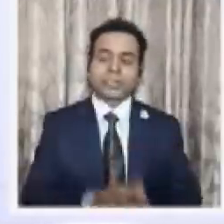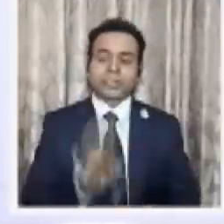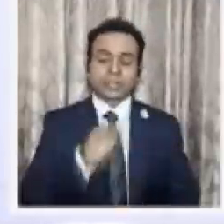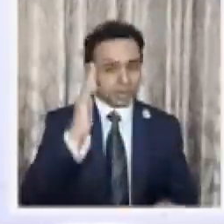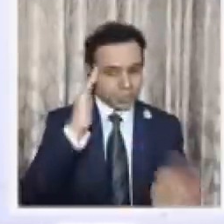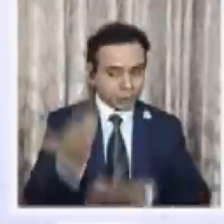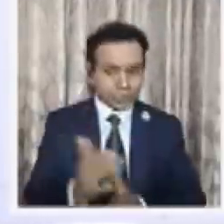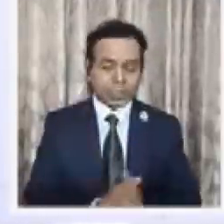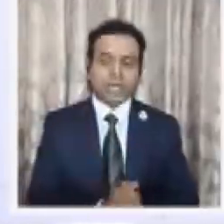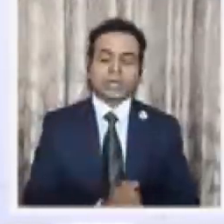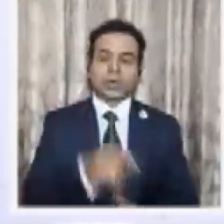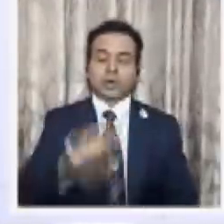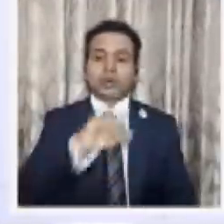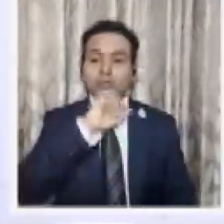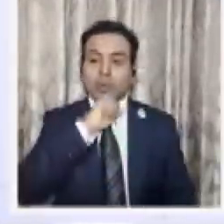81 থেকে 90 বছরের 2 জন।